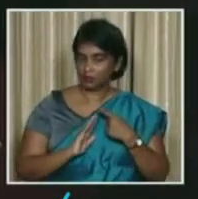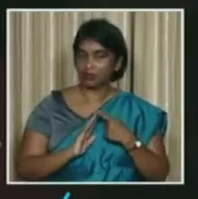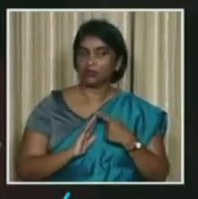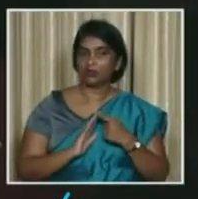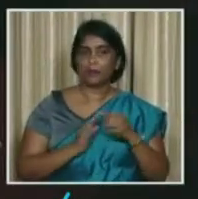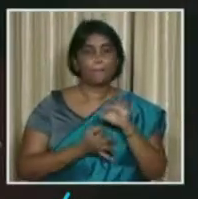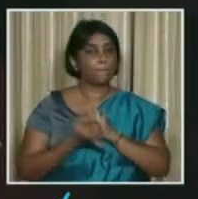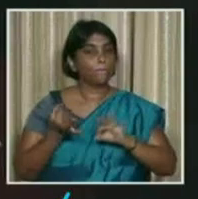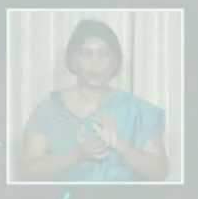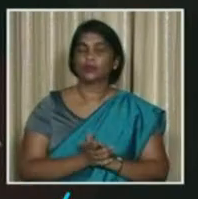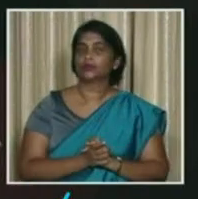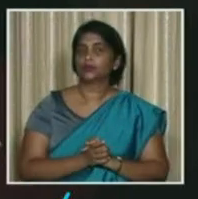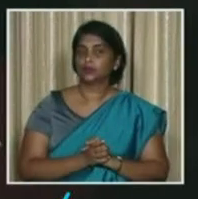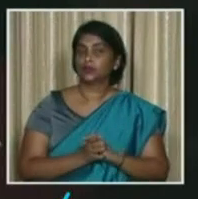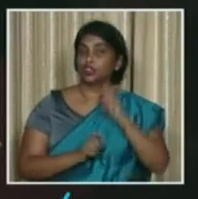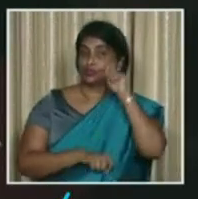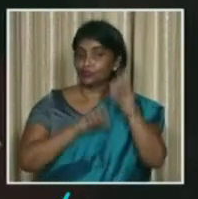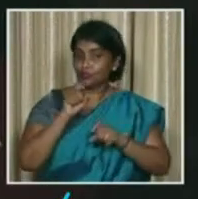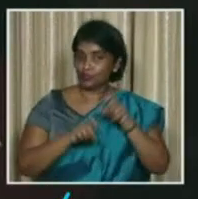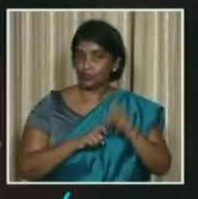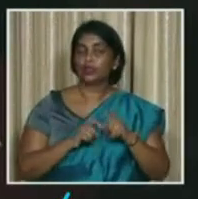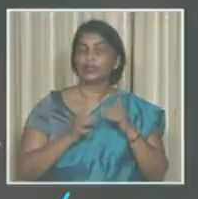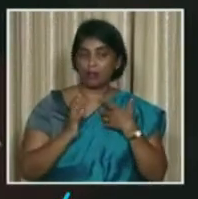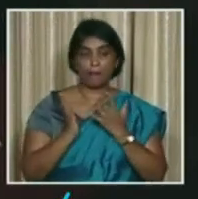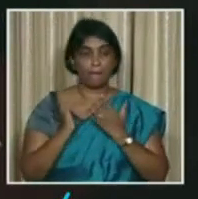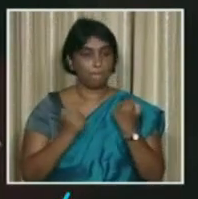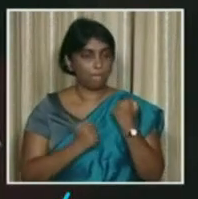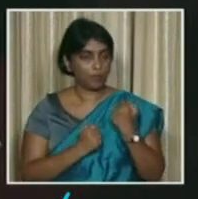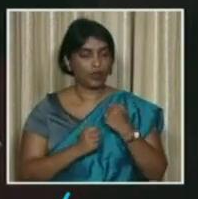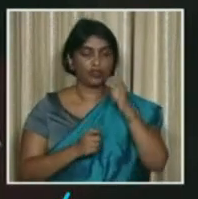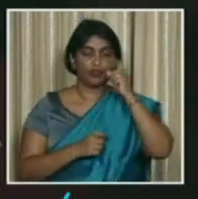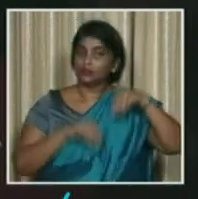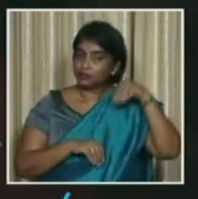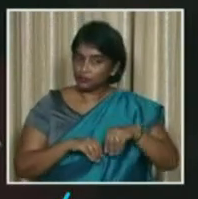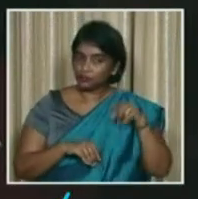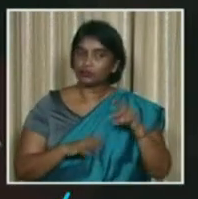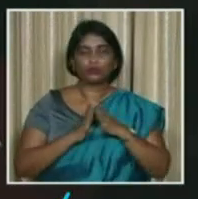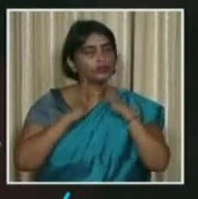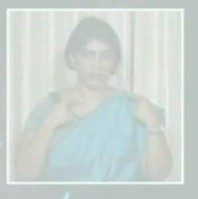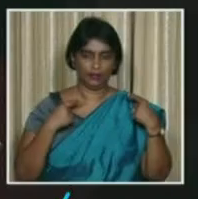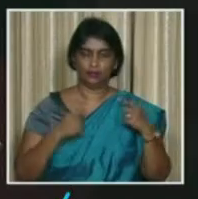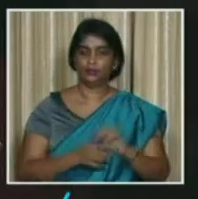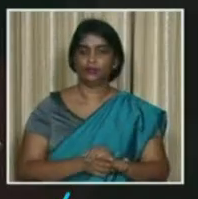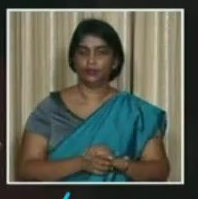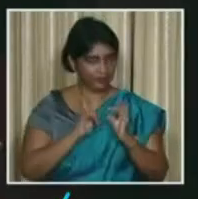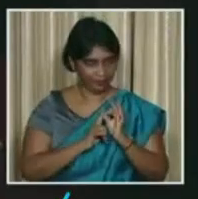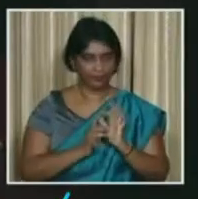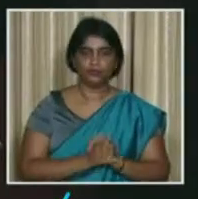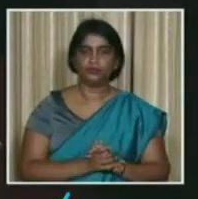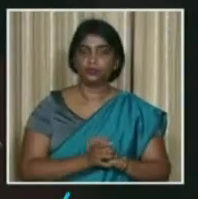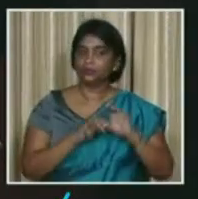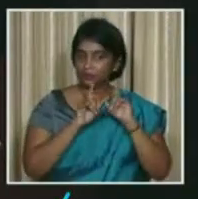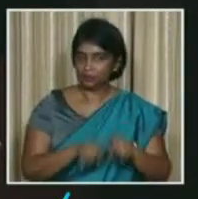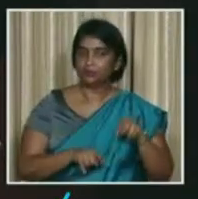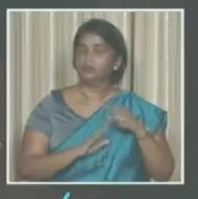රටේ ප්‍රජාතන්ත්‍රවාදයට, ජනතාවගේ පරමාධිත්‍ය බලයට, ජනසම්මතවාදයට විශාල අභියෝගයක් එල්ල වෙලා තියෙනවා. ඒ